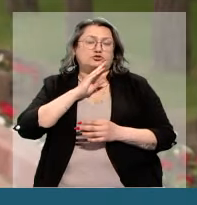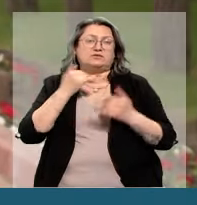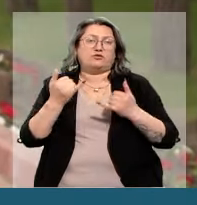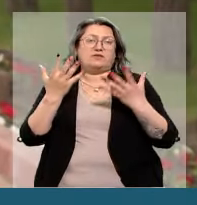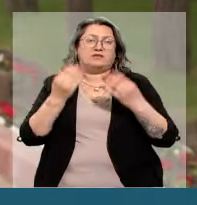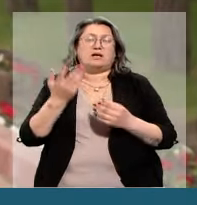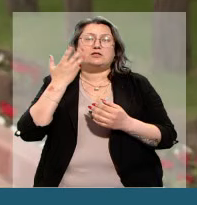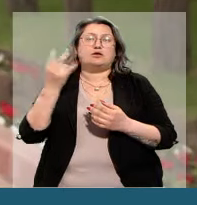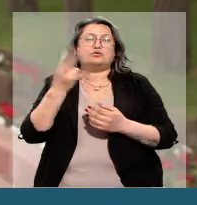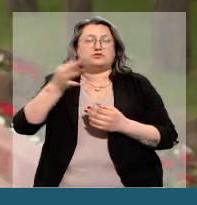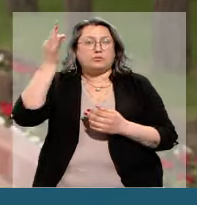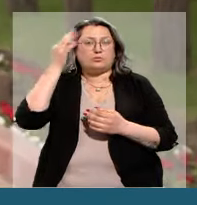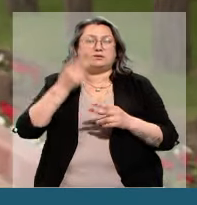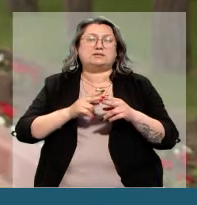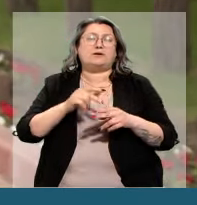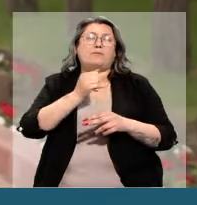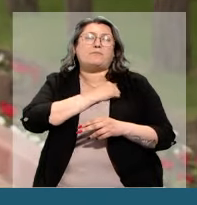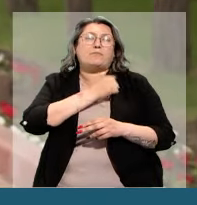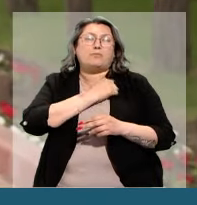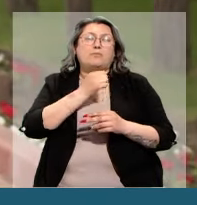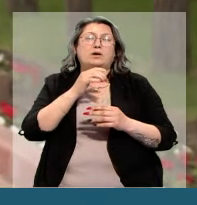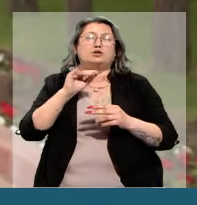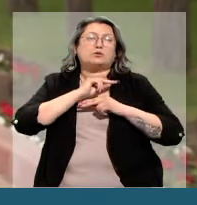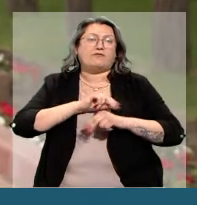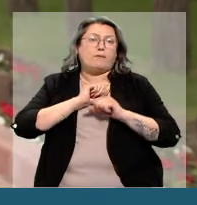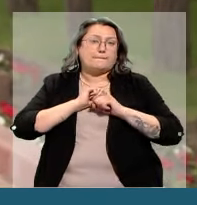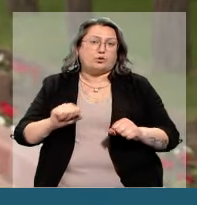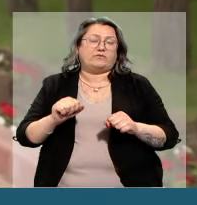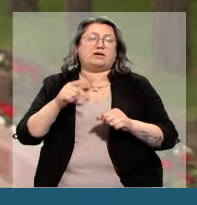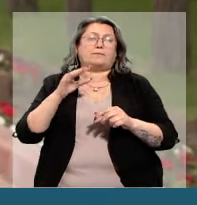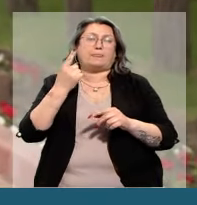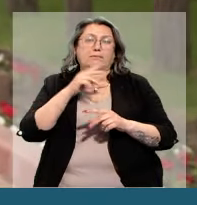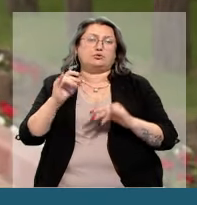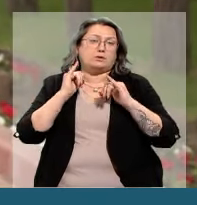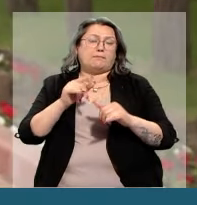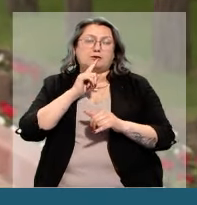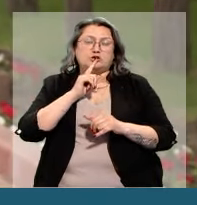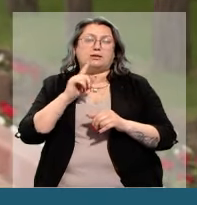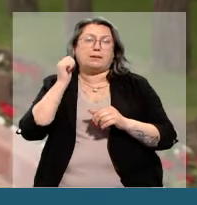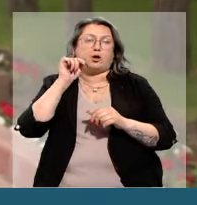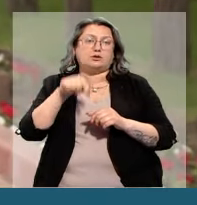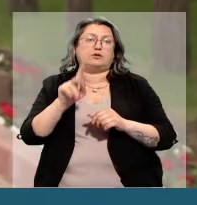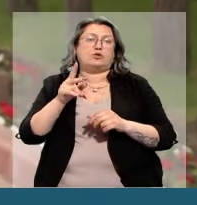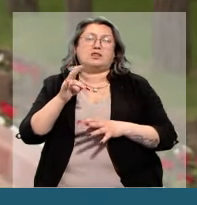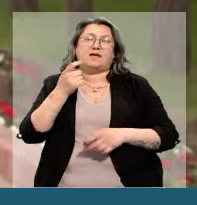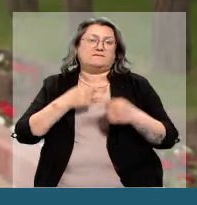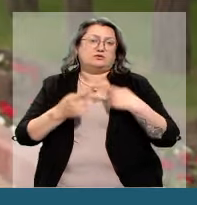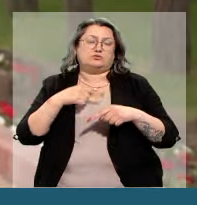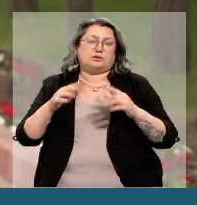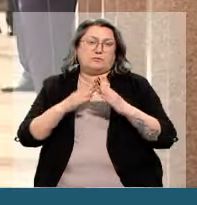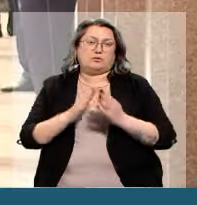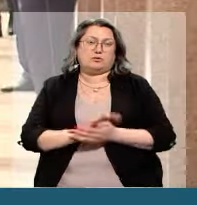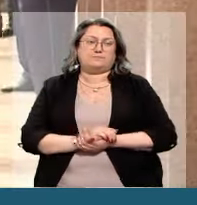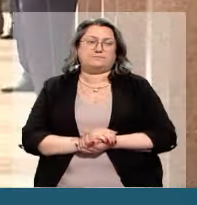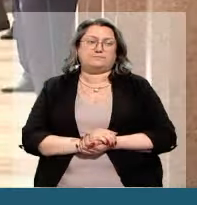Сегодня день, когда нужно вспомнить их боевой и трудовой подвиг и почтить минутой молчания память о тех, кто так и не вернулся